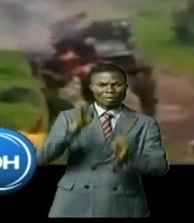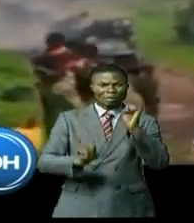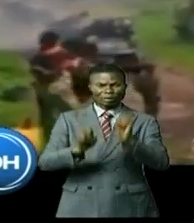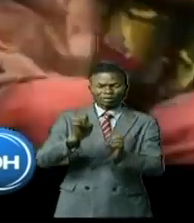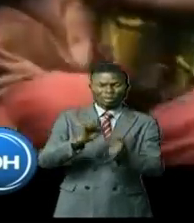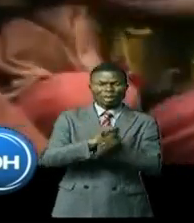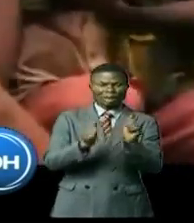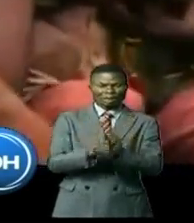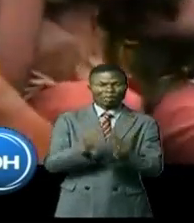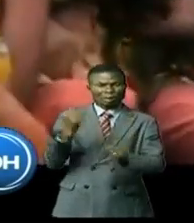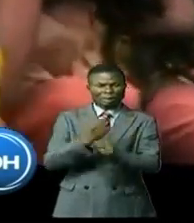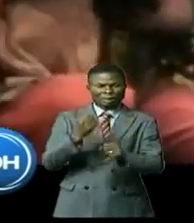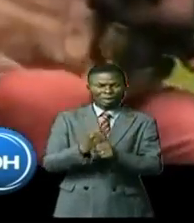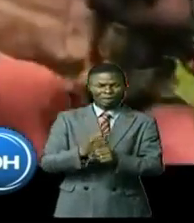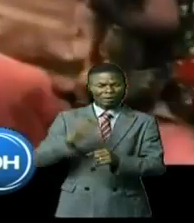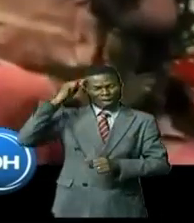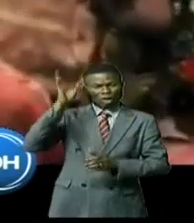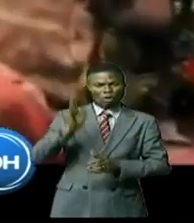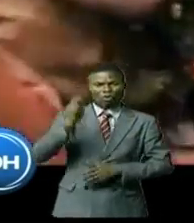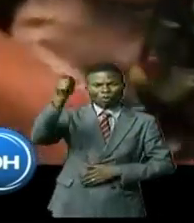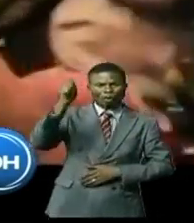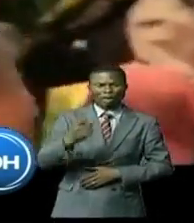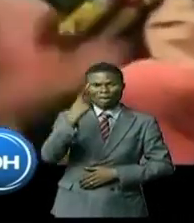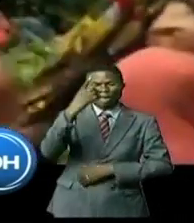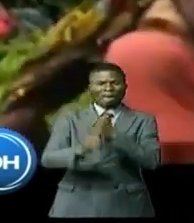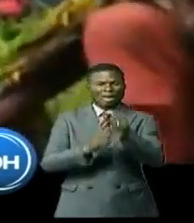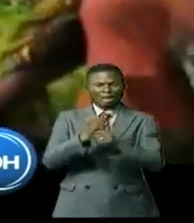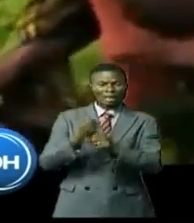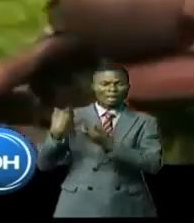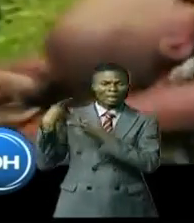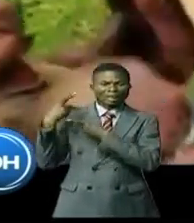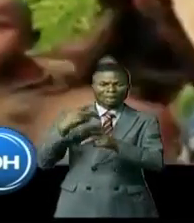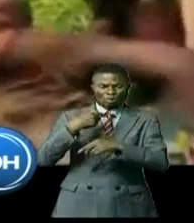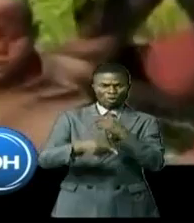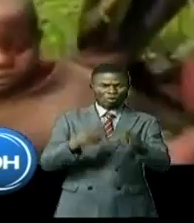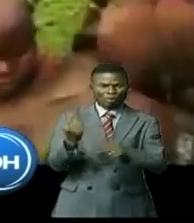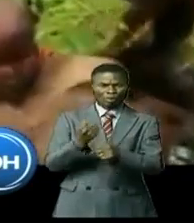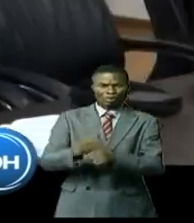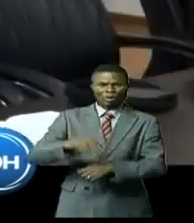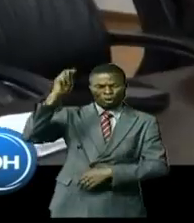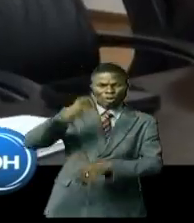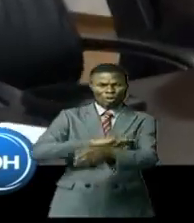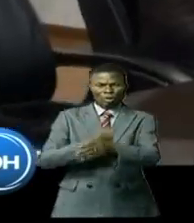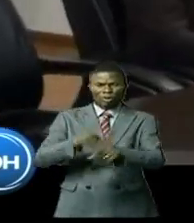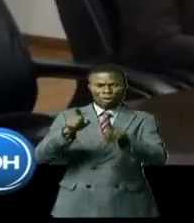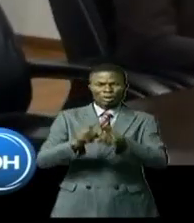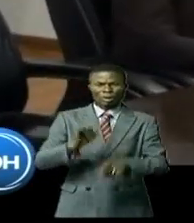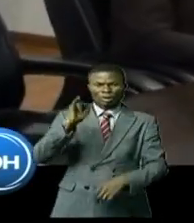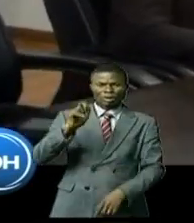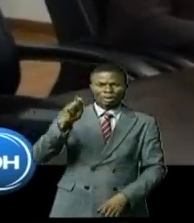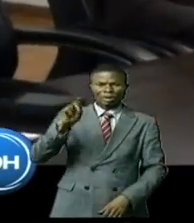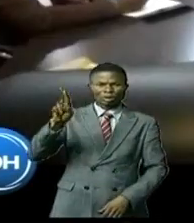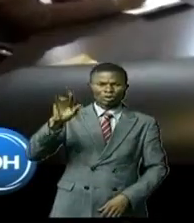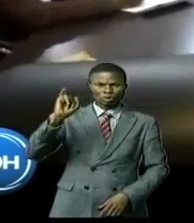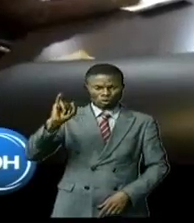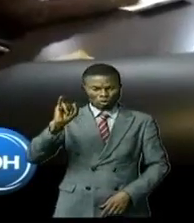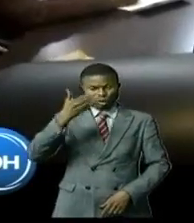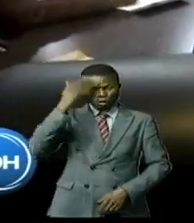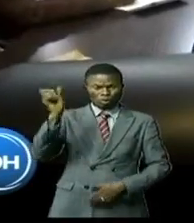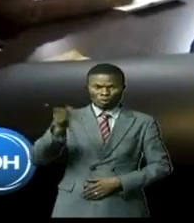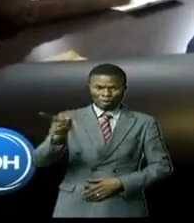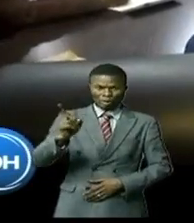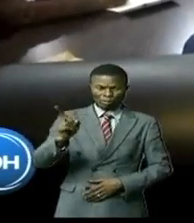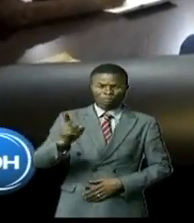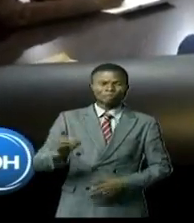du siège après plus d'une année depuis son instauration dans les provinces du Nord Kivu et des Ituri, sans toutefois oublier